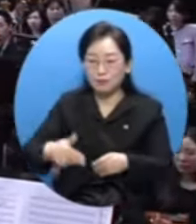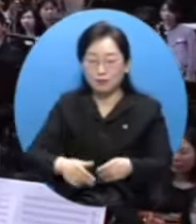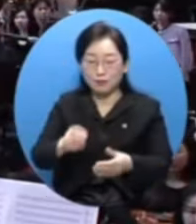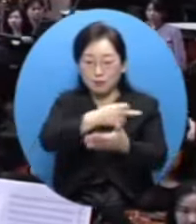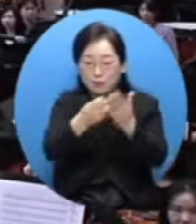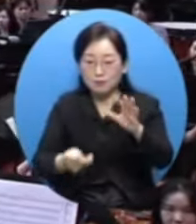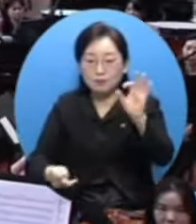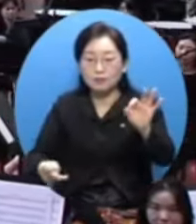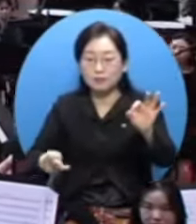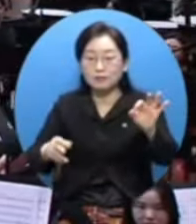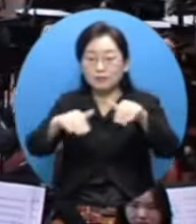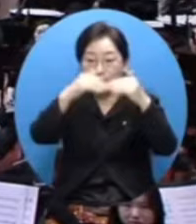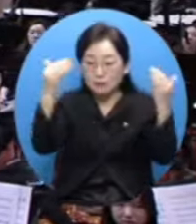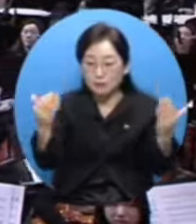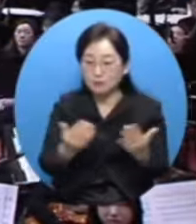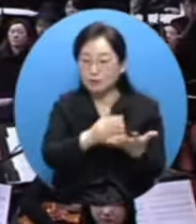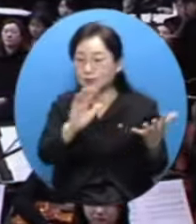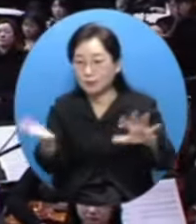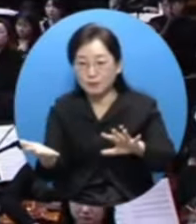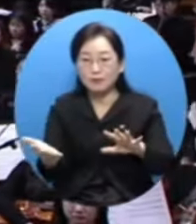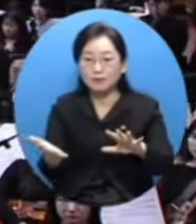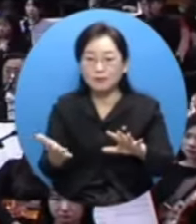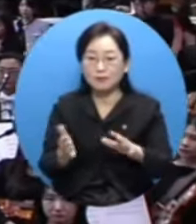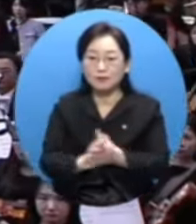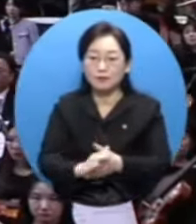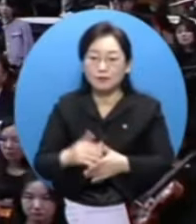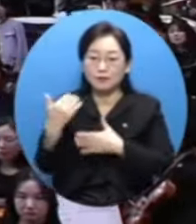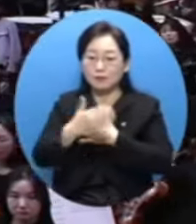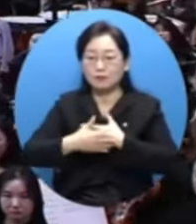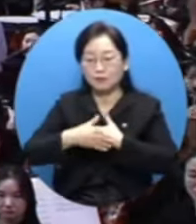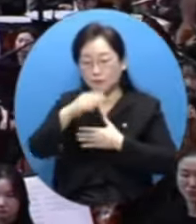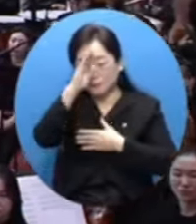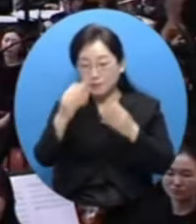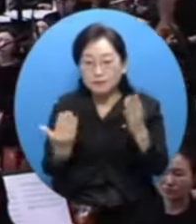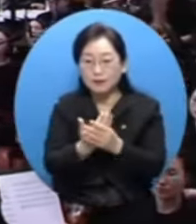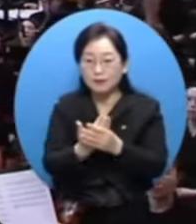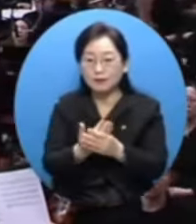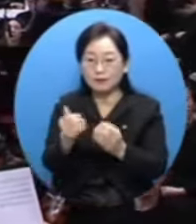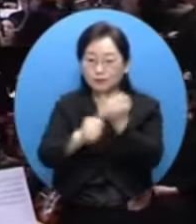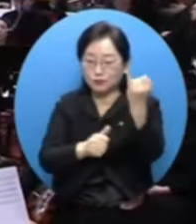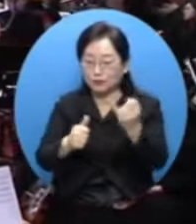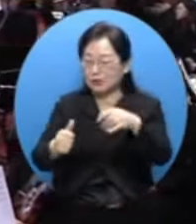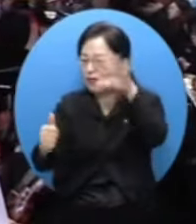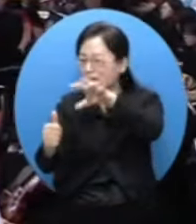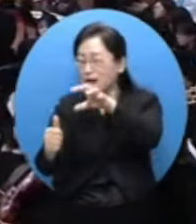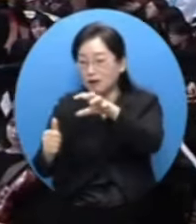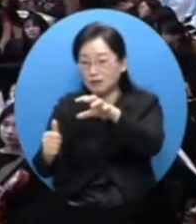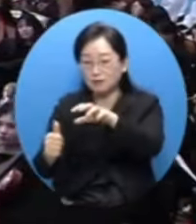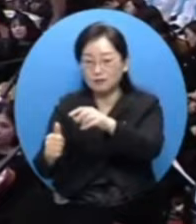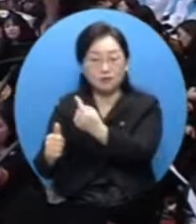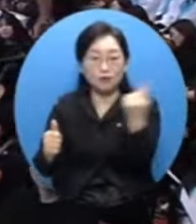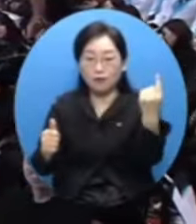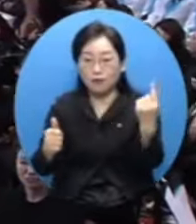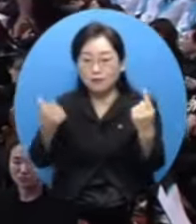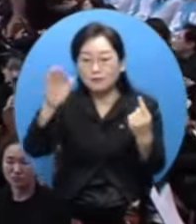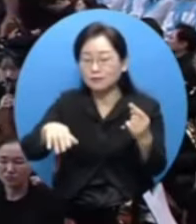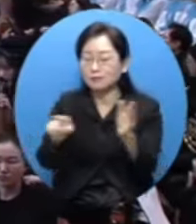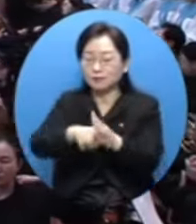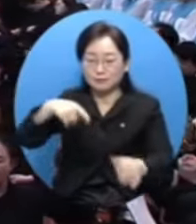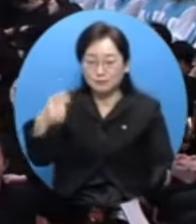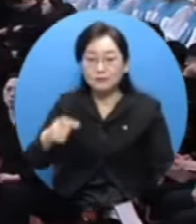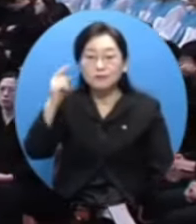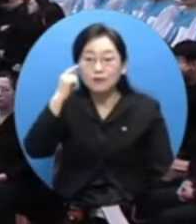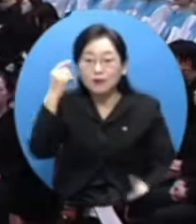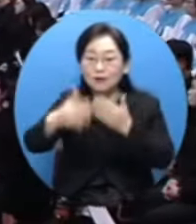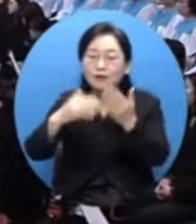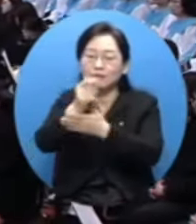다 죽음을 당하고 건강이 사라지고 부인이 와서 자기를 저주하고 떠났어도 그의 믿음을 지켰습니다. 왜?